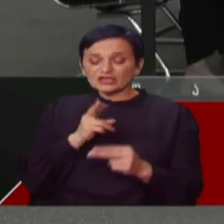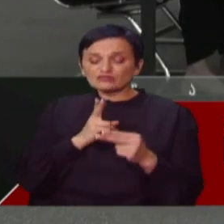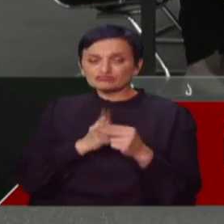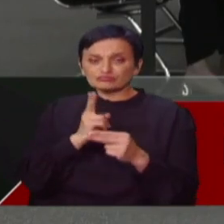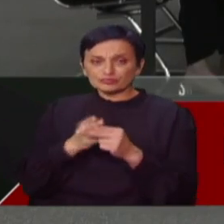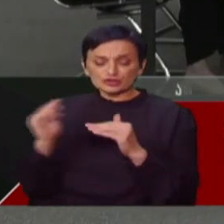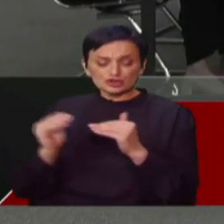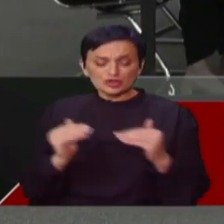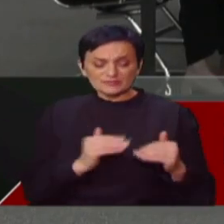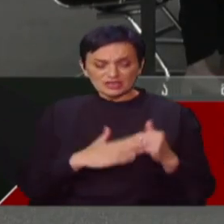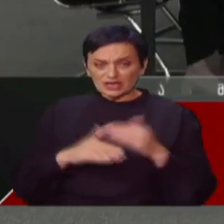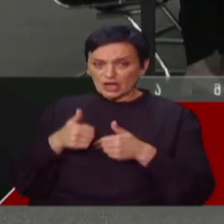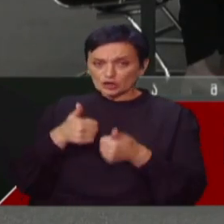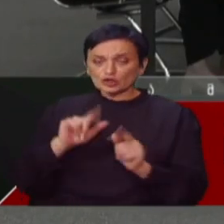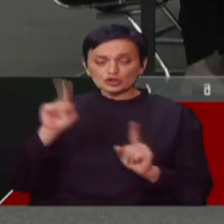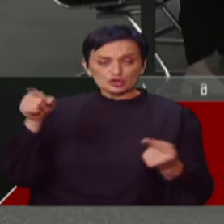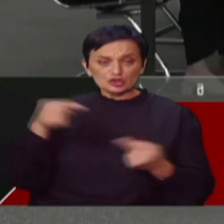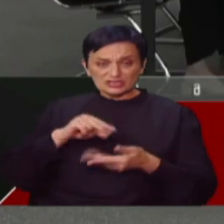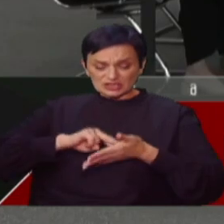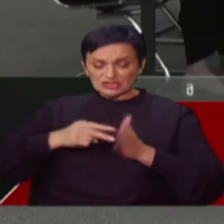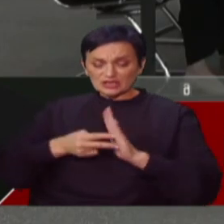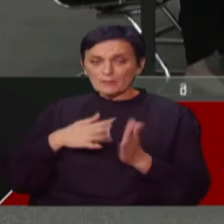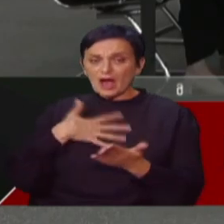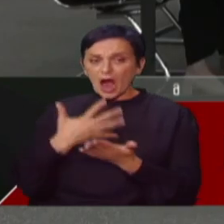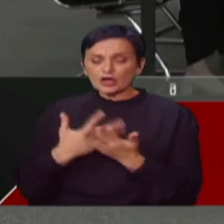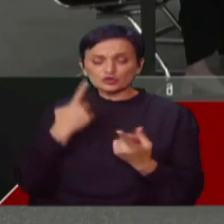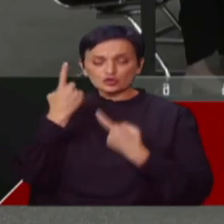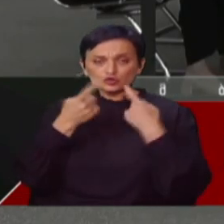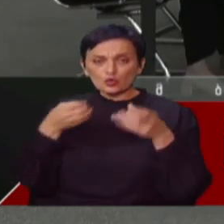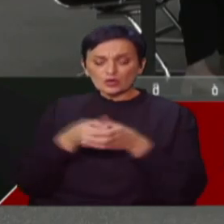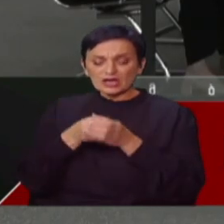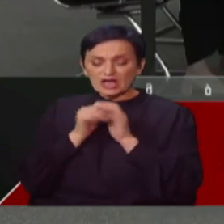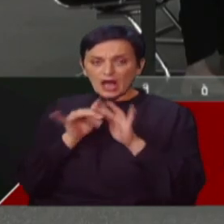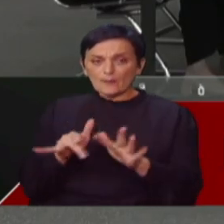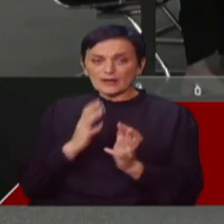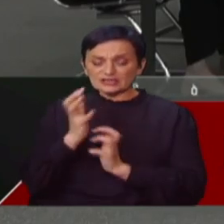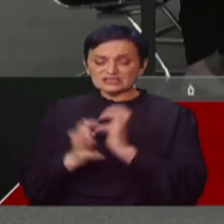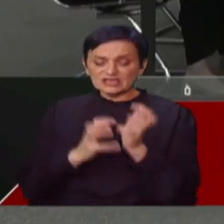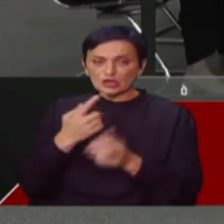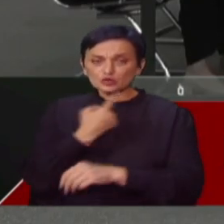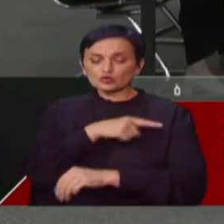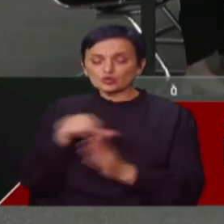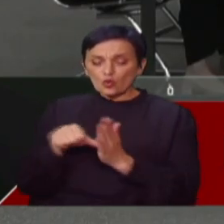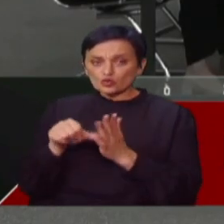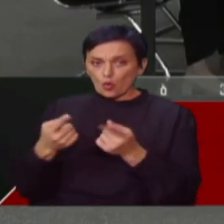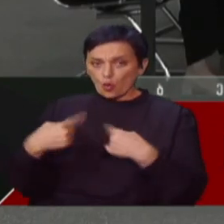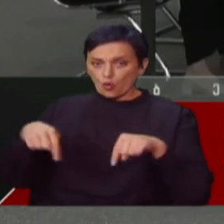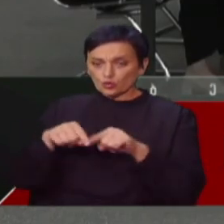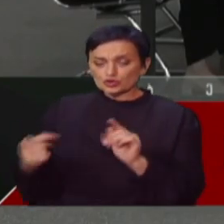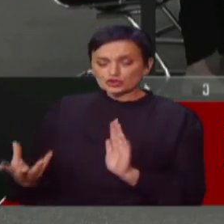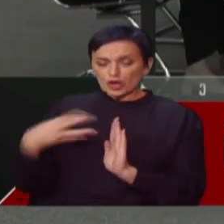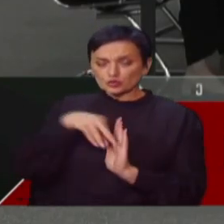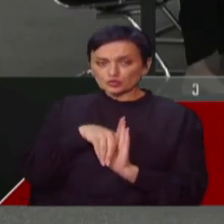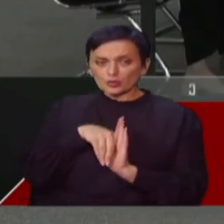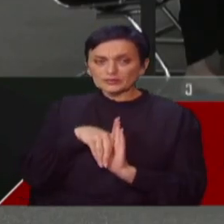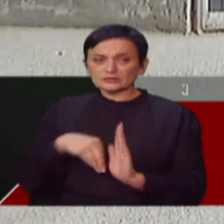ლატენტურობის შემცირებას. შესაბამისად, იგეგმება აქტიური საინფორმაციო კამპანია საერთაშორისო და დონორი ორგანიზაციების